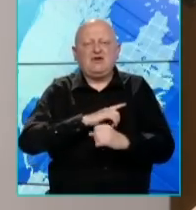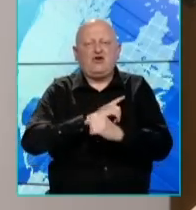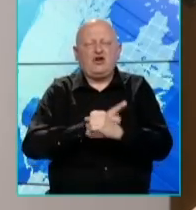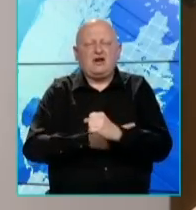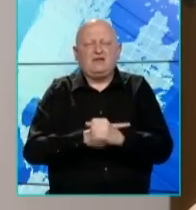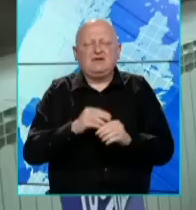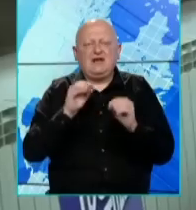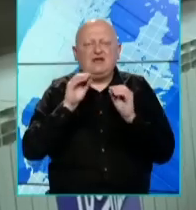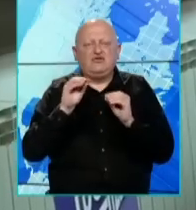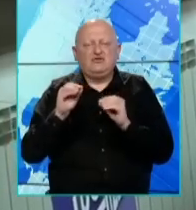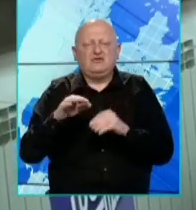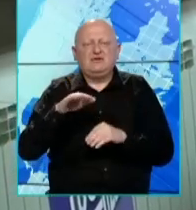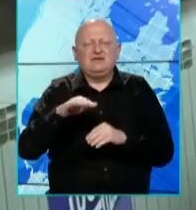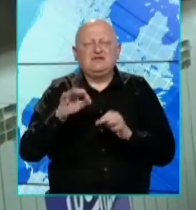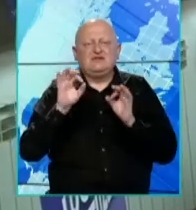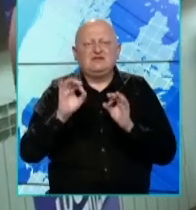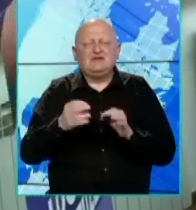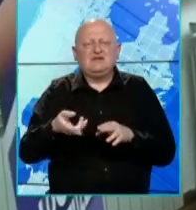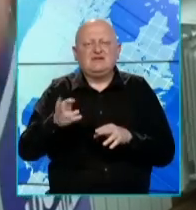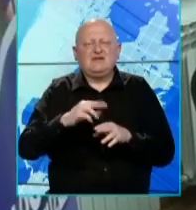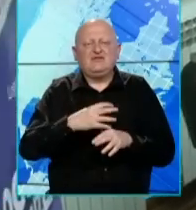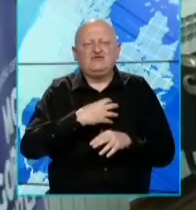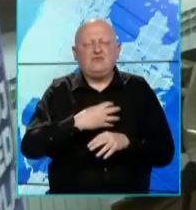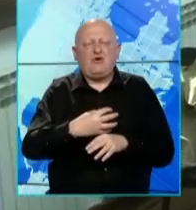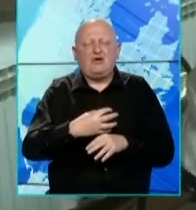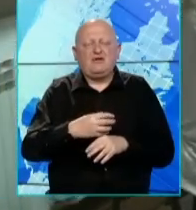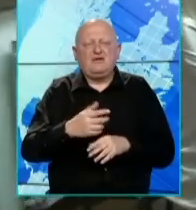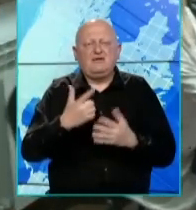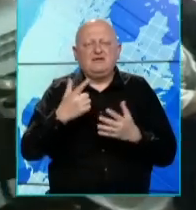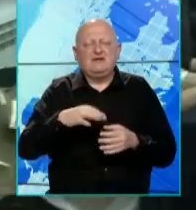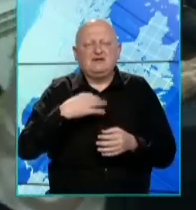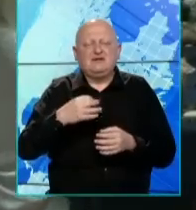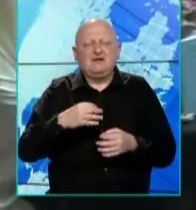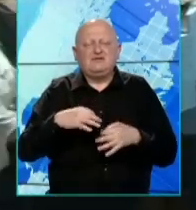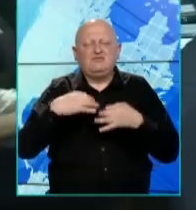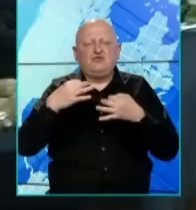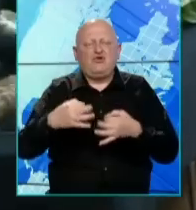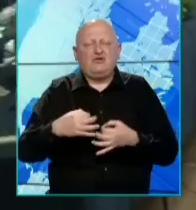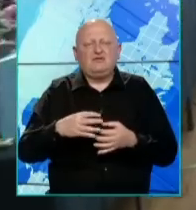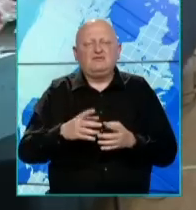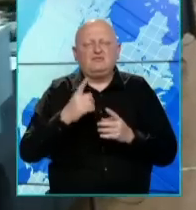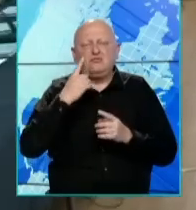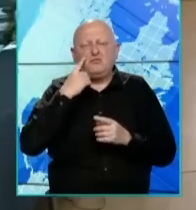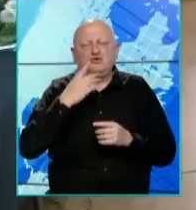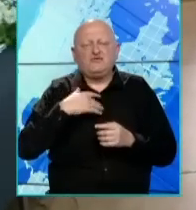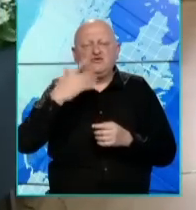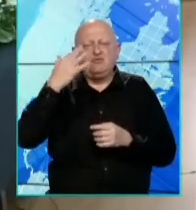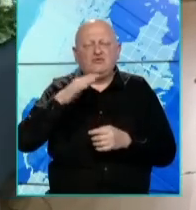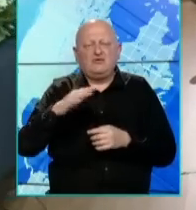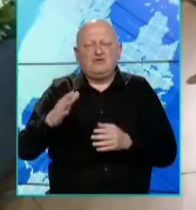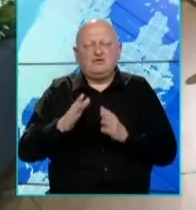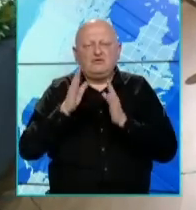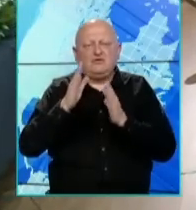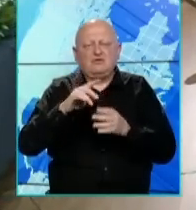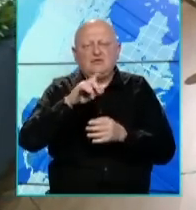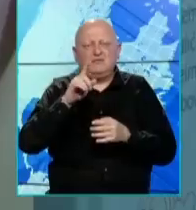ohrabriti, educirati. Djeca su sigurno najveći resurs i bogatstvo, a 7 zdravstvenih profesionalaca nastojalo je da svoju brigu o djeci usmjeri